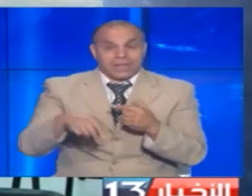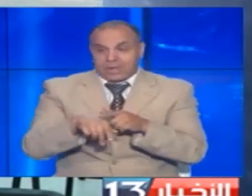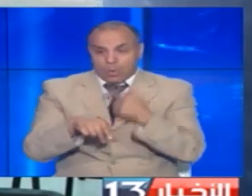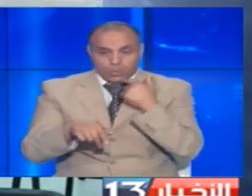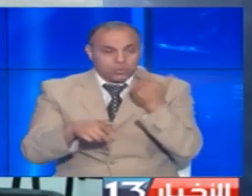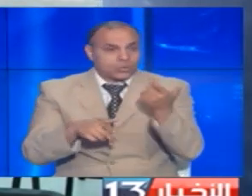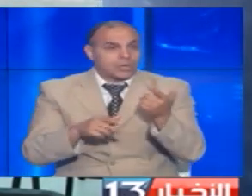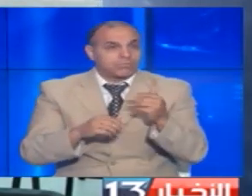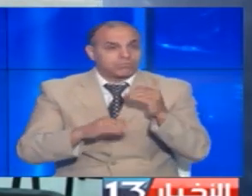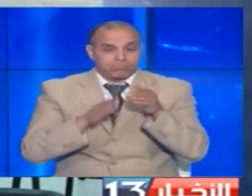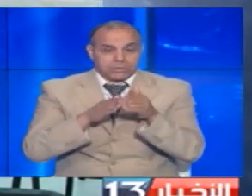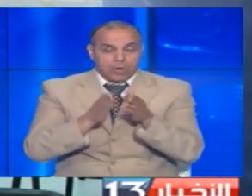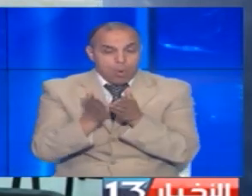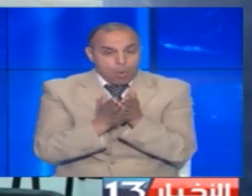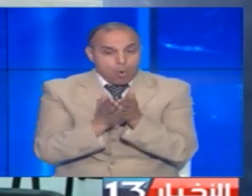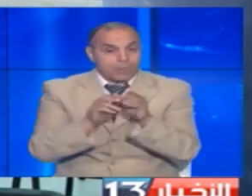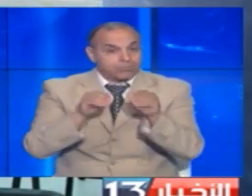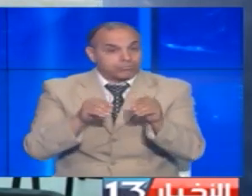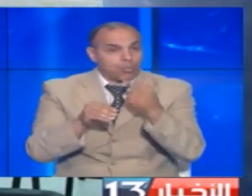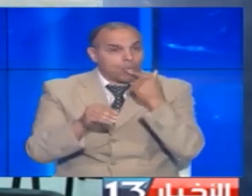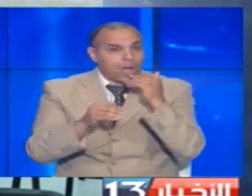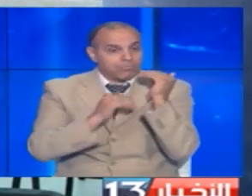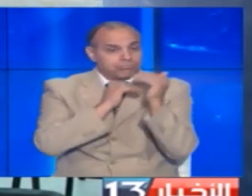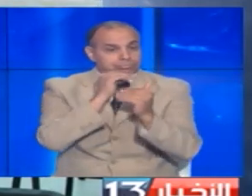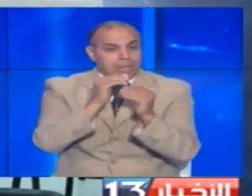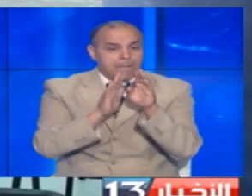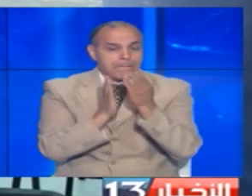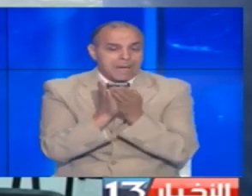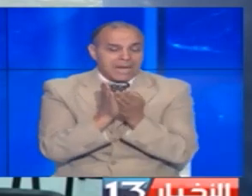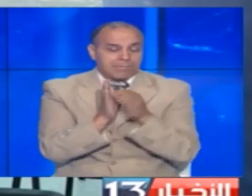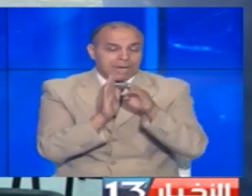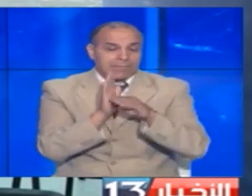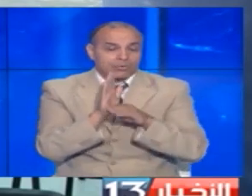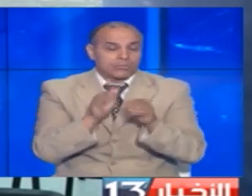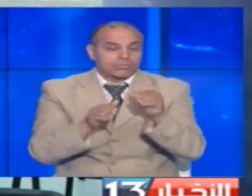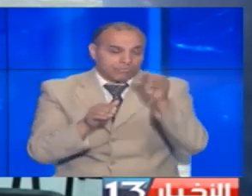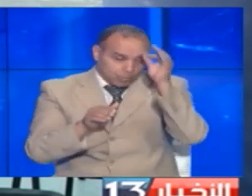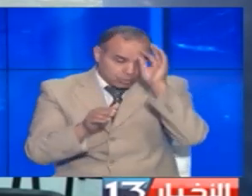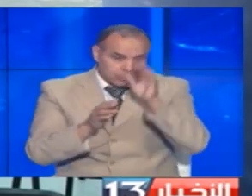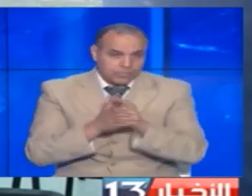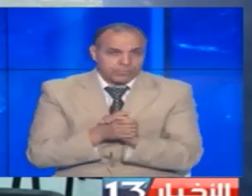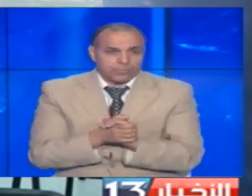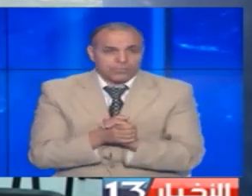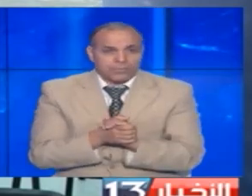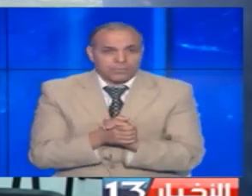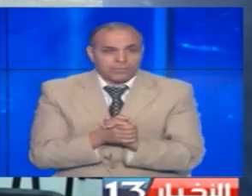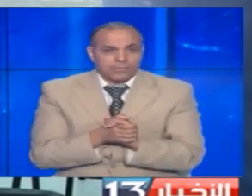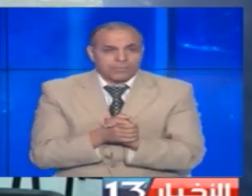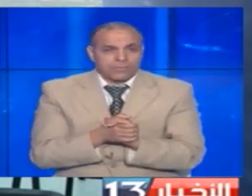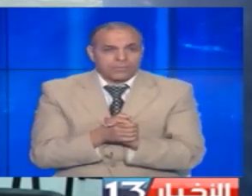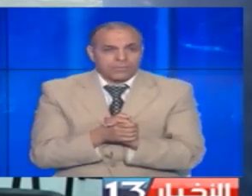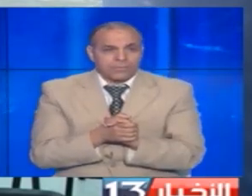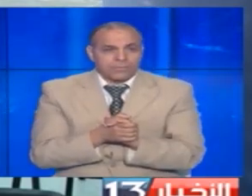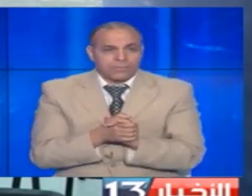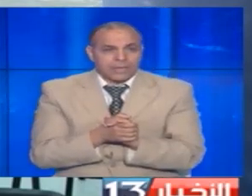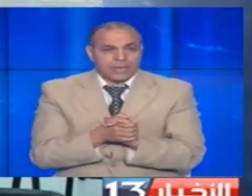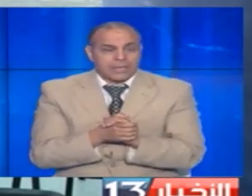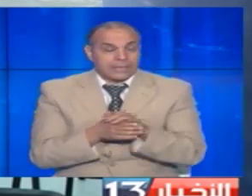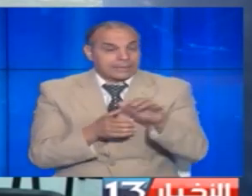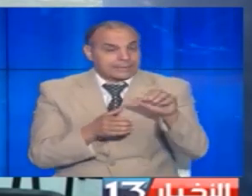لانضاج المطالب الحقوقيه وتطوير منظومه الحقوق كل في تونس اه زعيمه